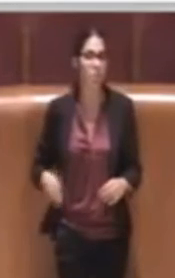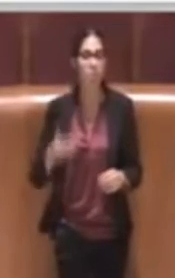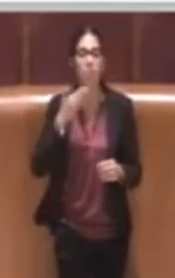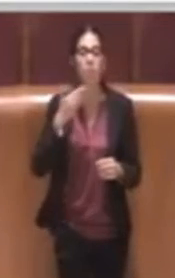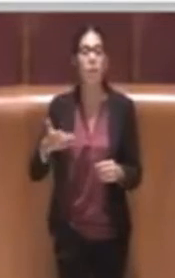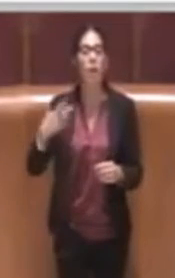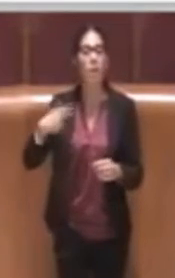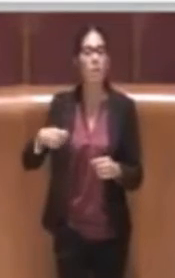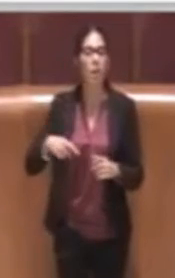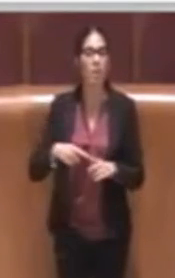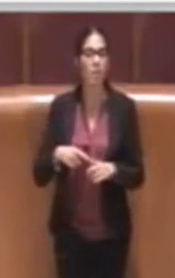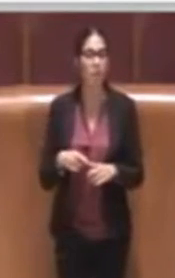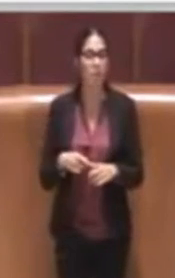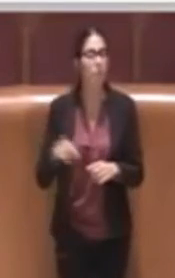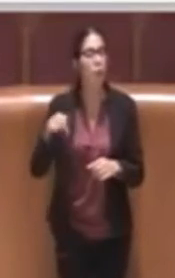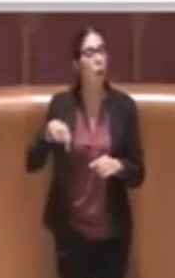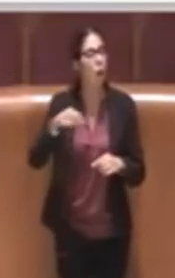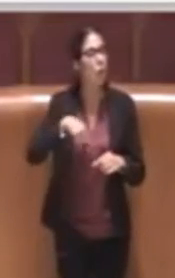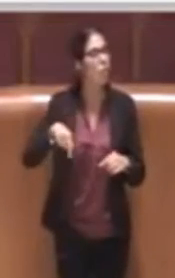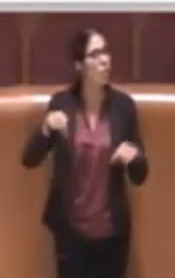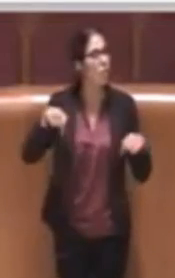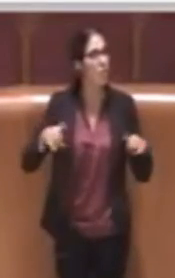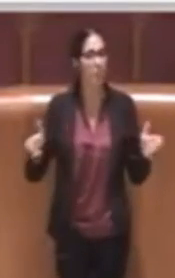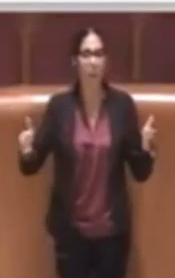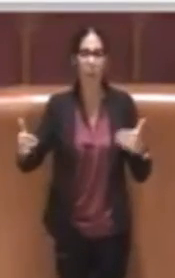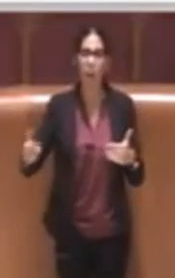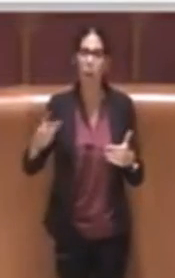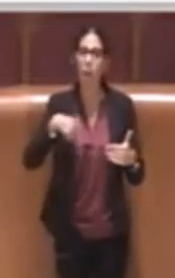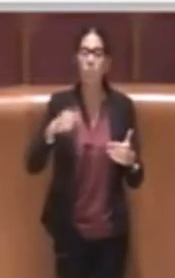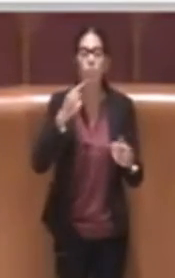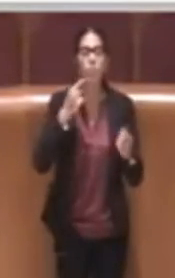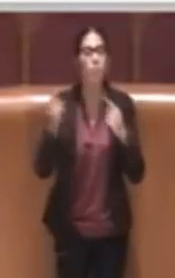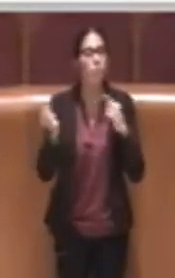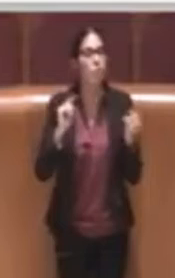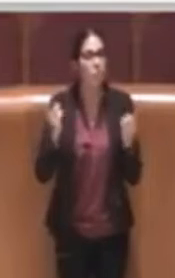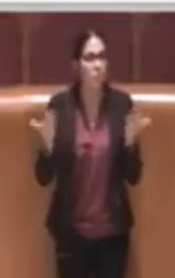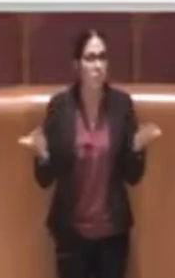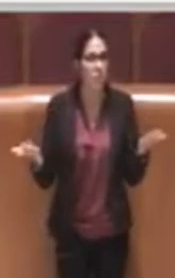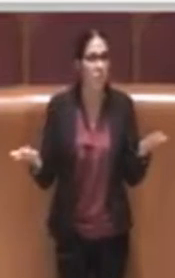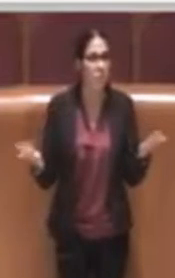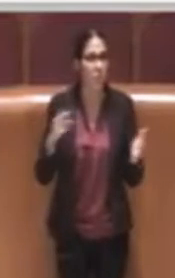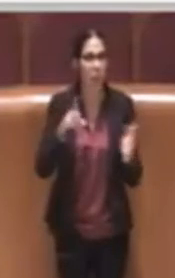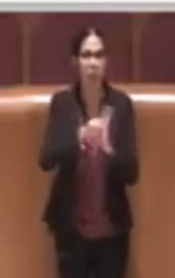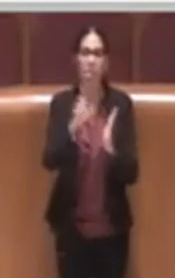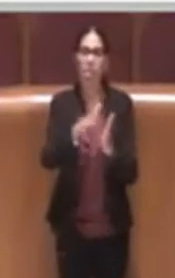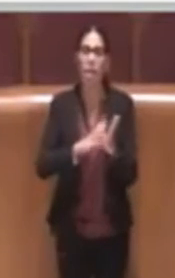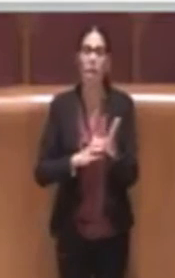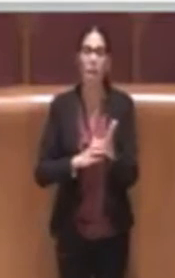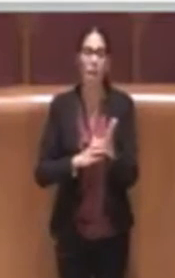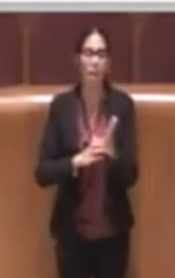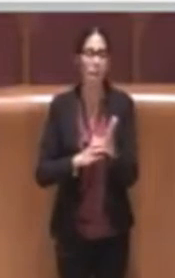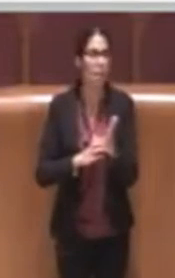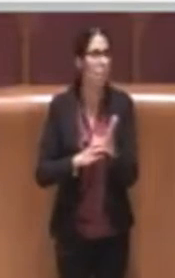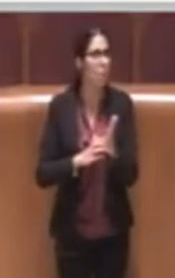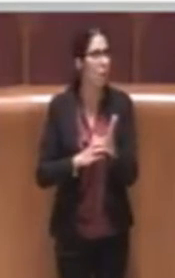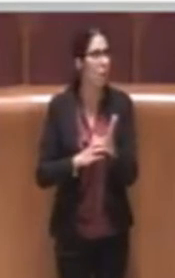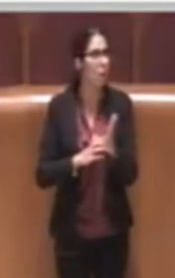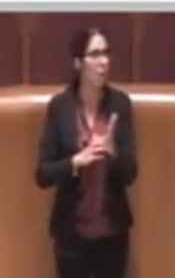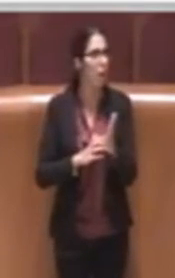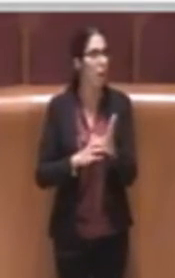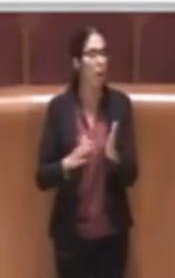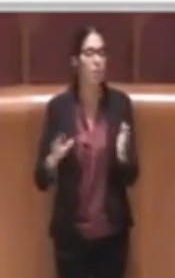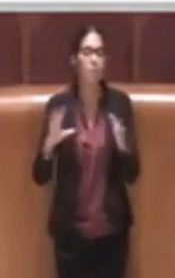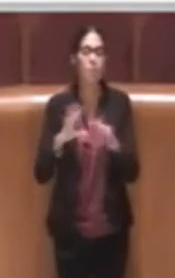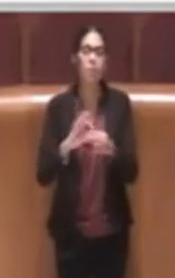Oggi siamo qui in aula e stiamo discutendo sì di una delibera che riguarda la